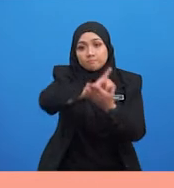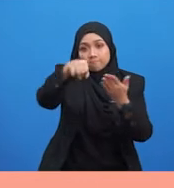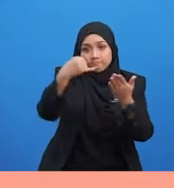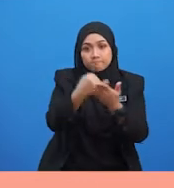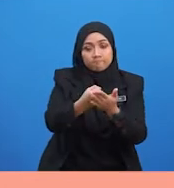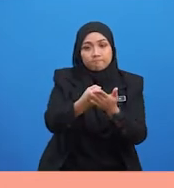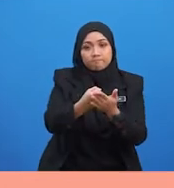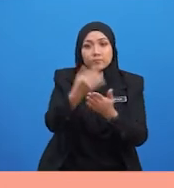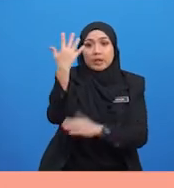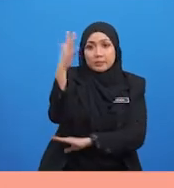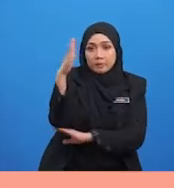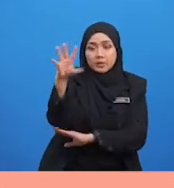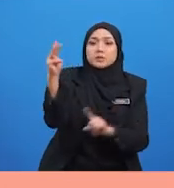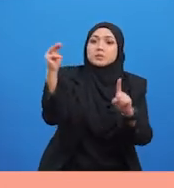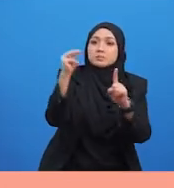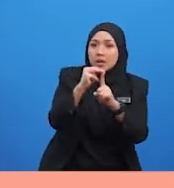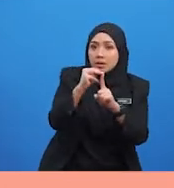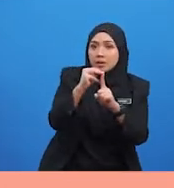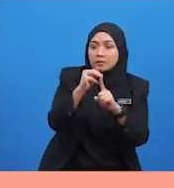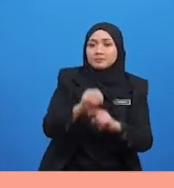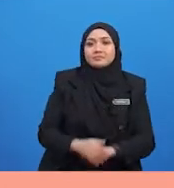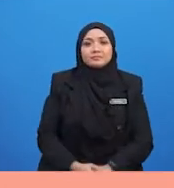Jumlah keseluruhan 15 markah.